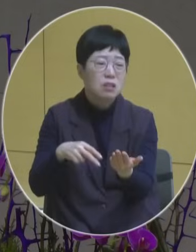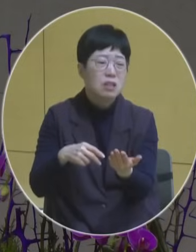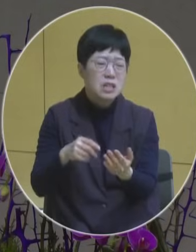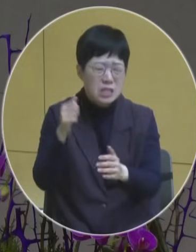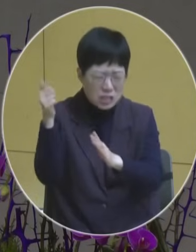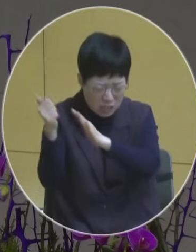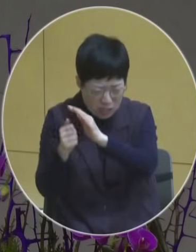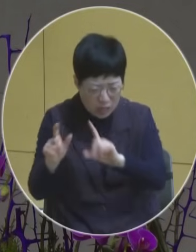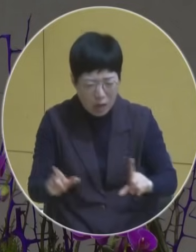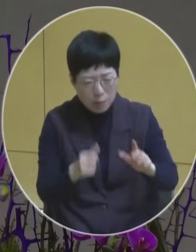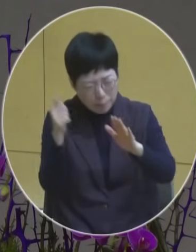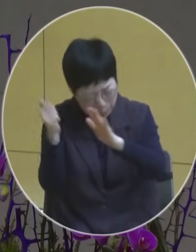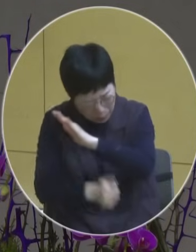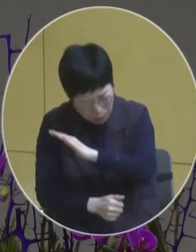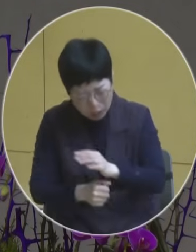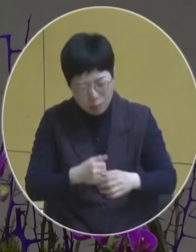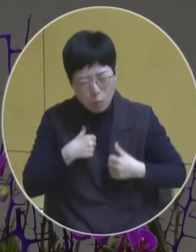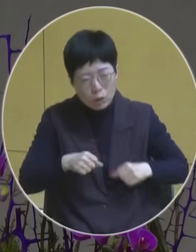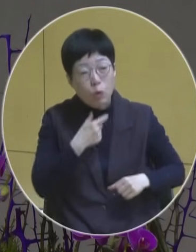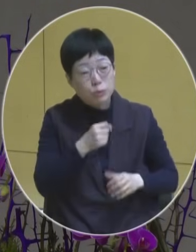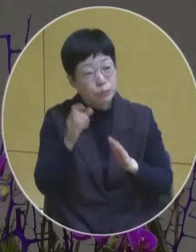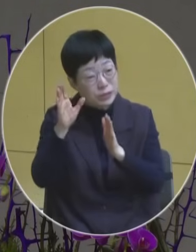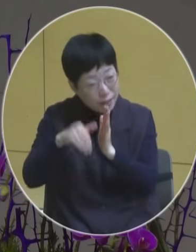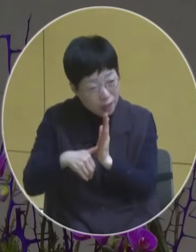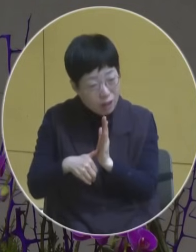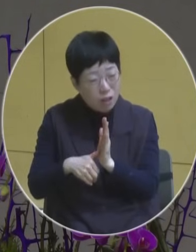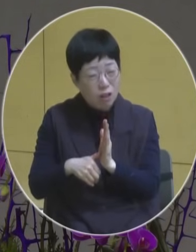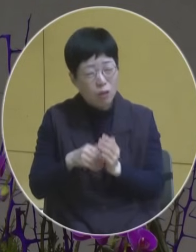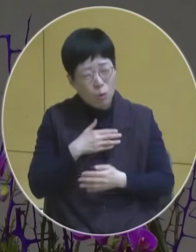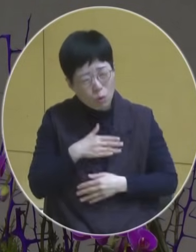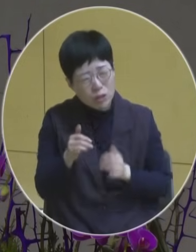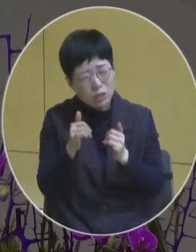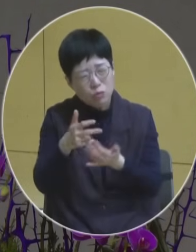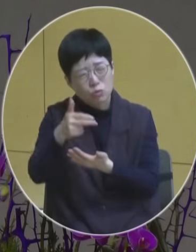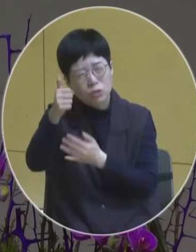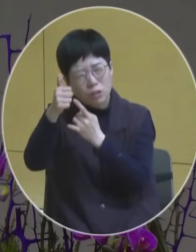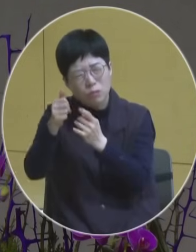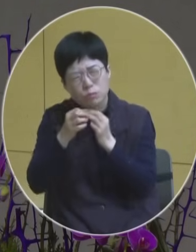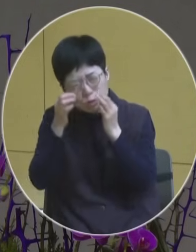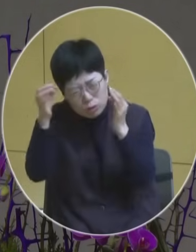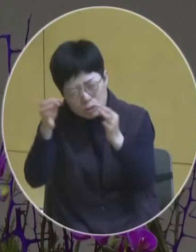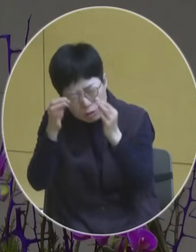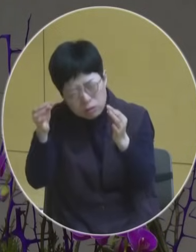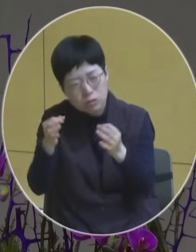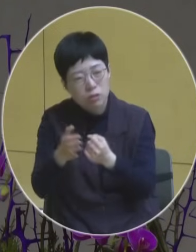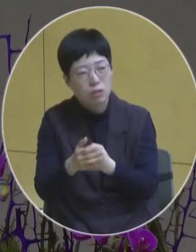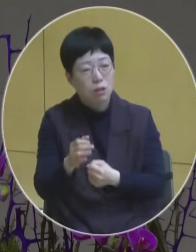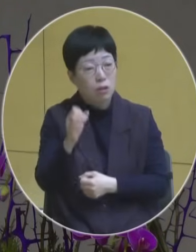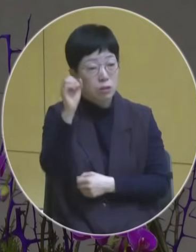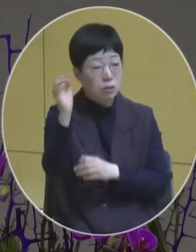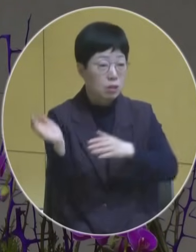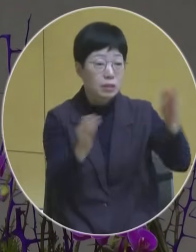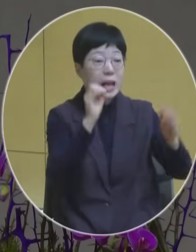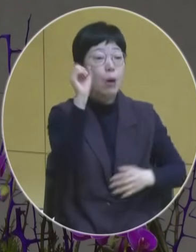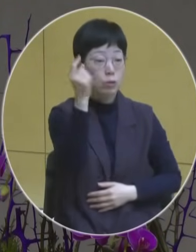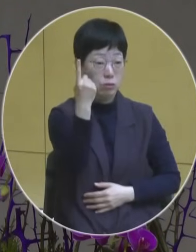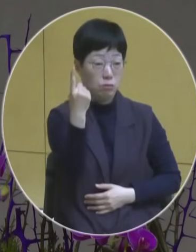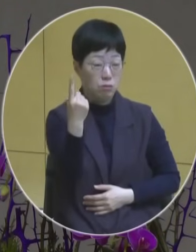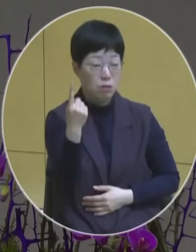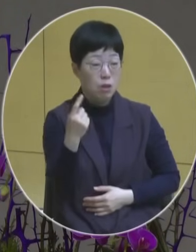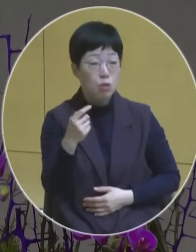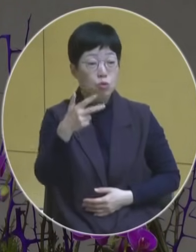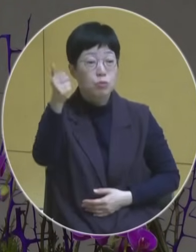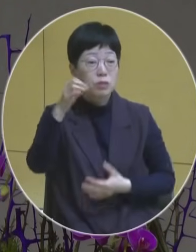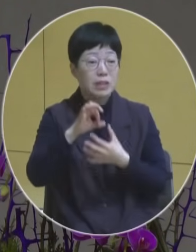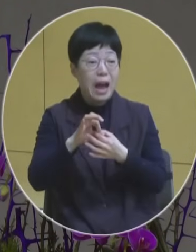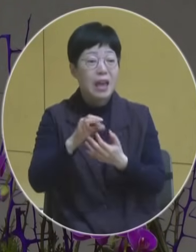때, 삶이 무너질 때, 포기하고 싶을 때 이 곤고한 자가 주께 부르짖으니. 그리고 다윗은 뭐라고 고백합니까? 주님은